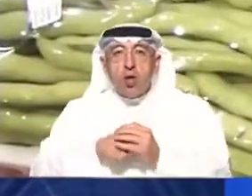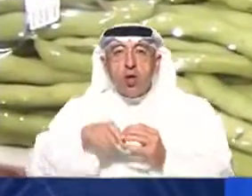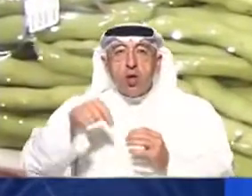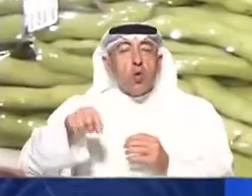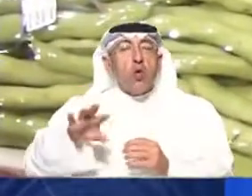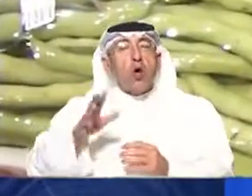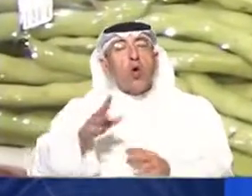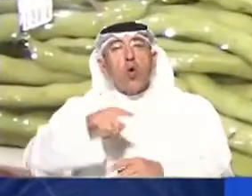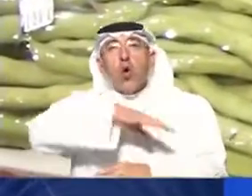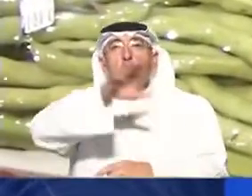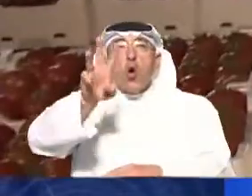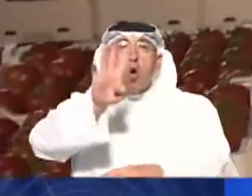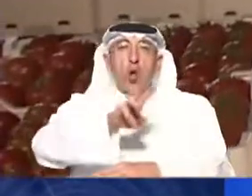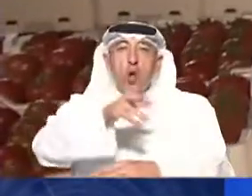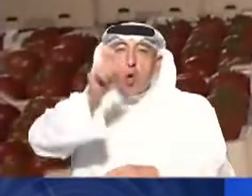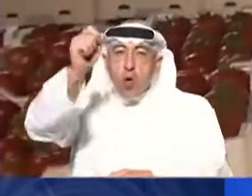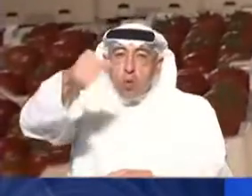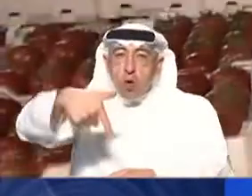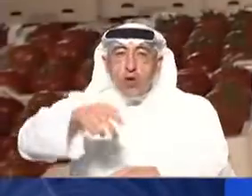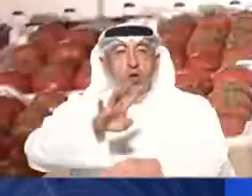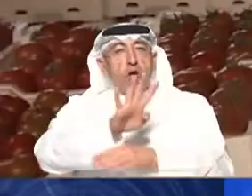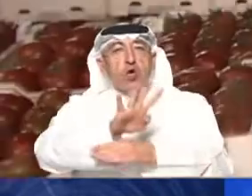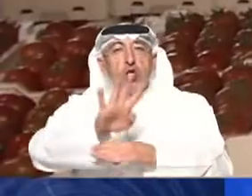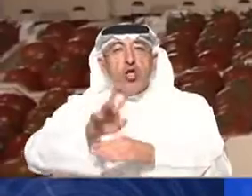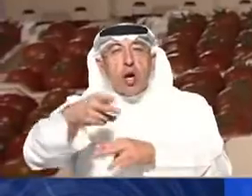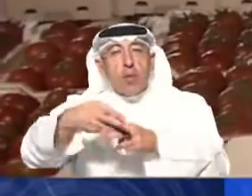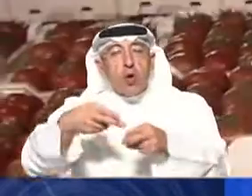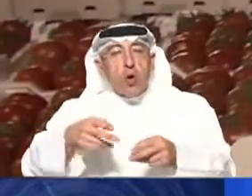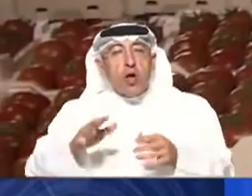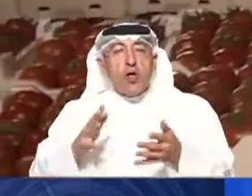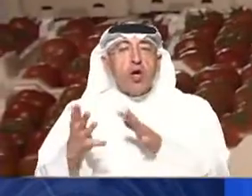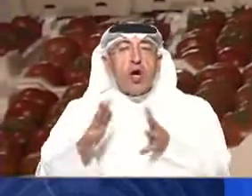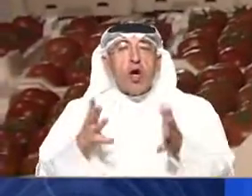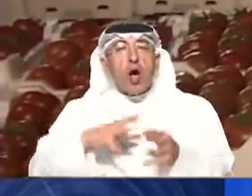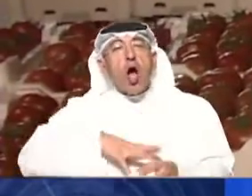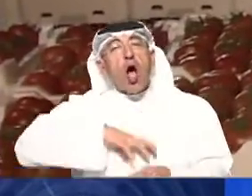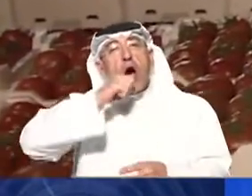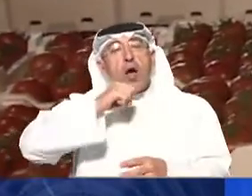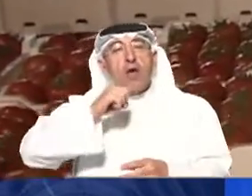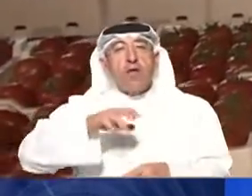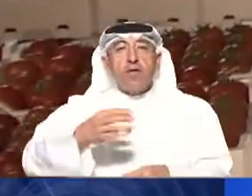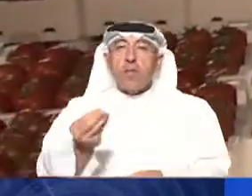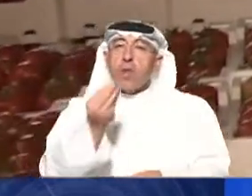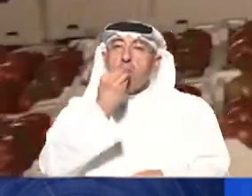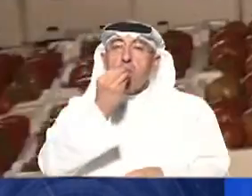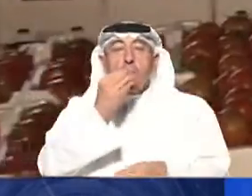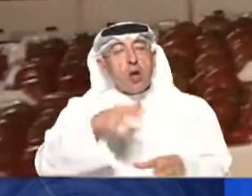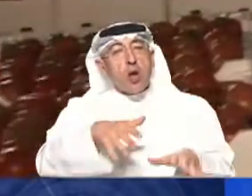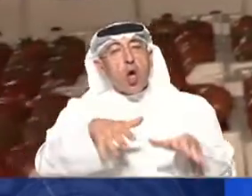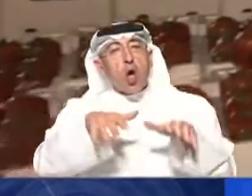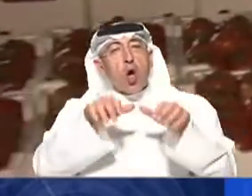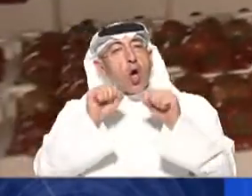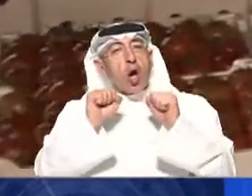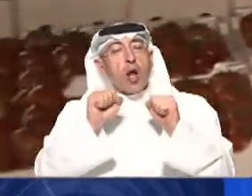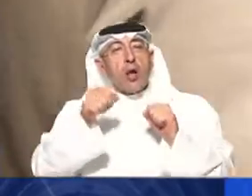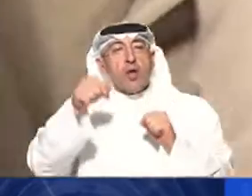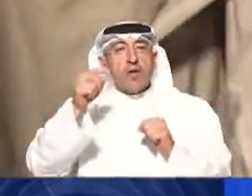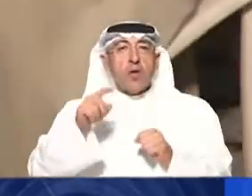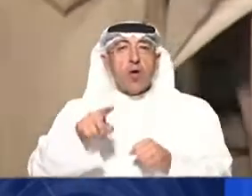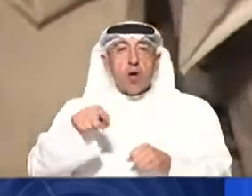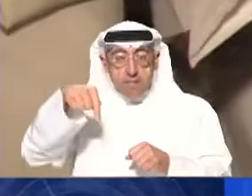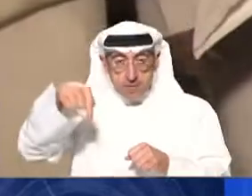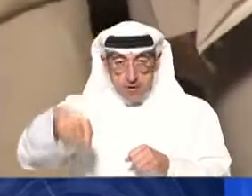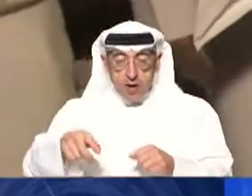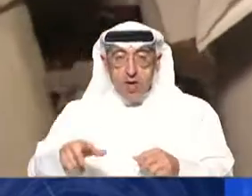تلاشي المخزون الغذائي، قام وزير الإعلام ووزير الدولة لشؤون الشباب محمد ناصر الجبري بجولة